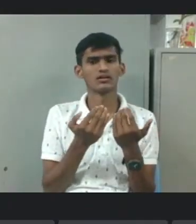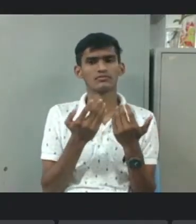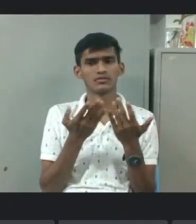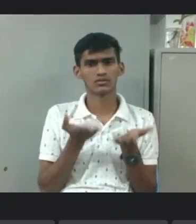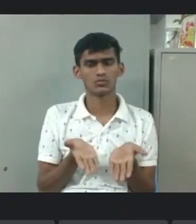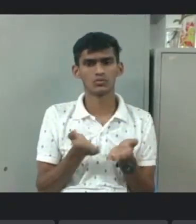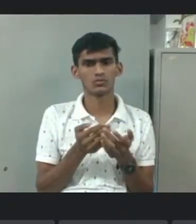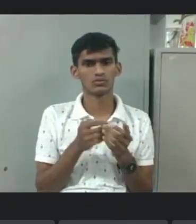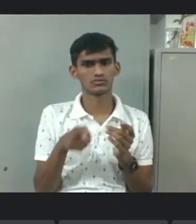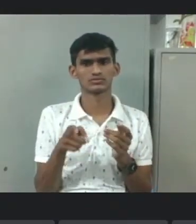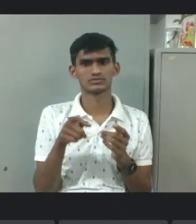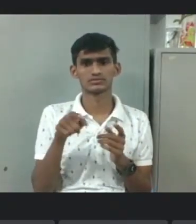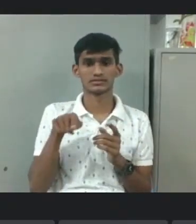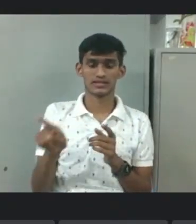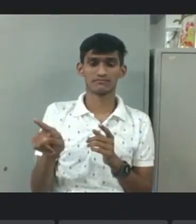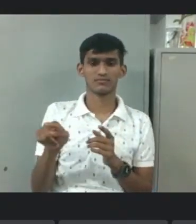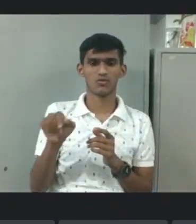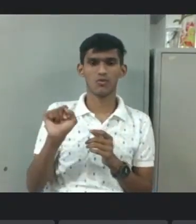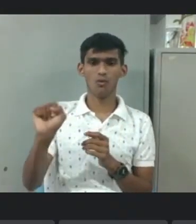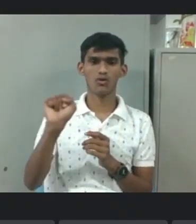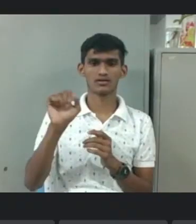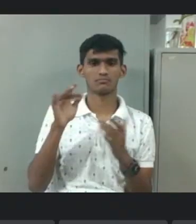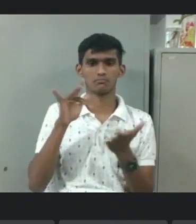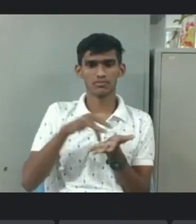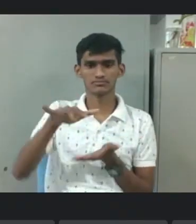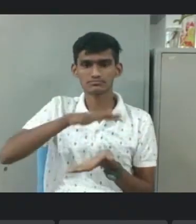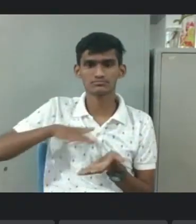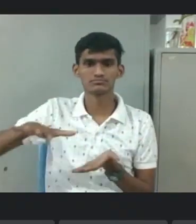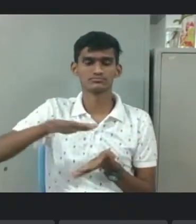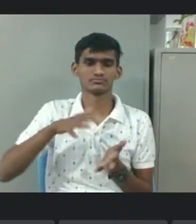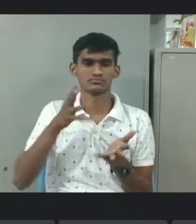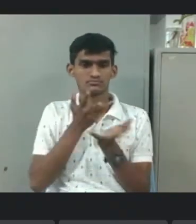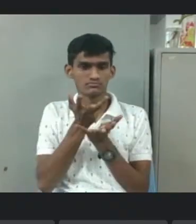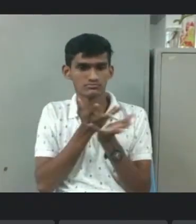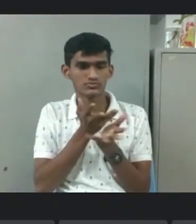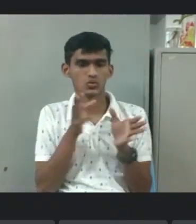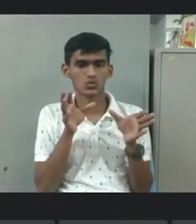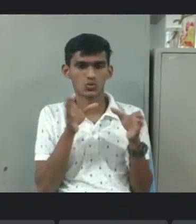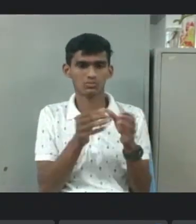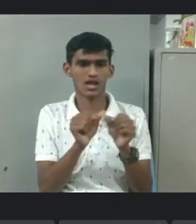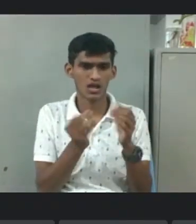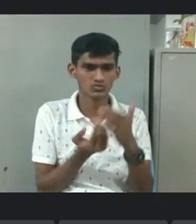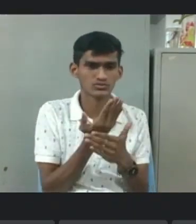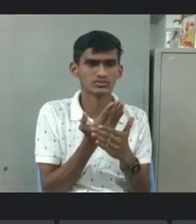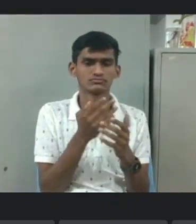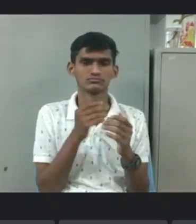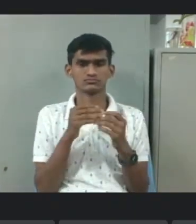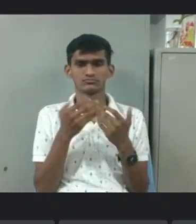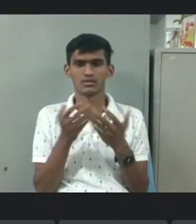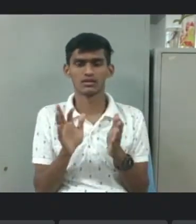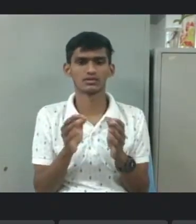വേണ്ടിയിട്ടുള്ള അത് അവര് ലോക്കൽ തലത്തിൽ തന്നെ ചെയ്യണം എന്ന് വിചാരിക്കുന്നു. ഒരു കൂട്ടായ്മയോ മറ്റോ ഉണ്ടാക്കി കഴിഞ്ഞാൽ